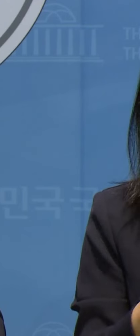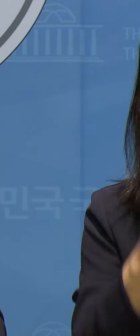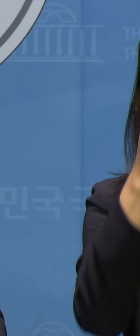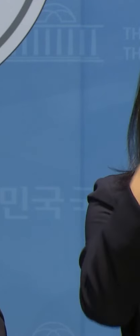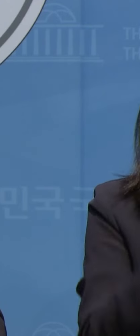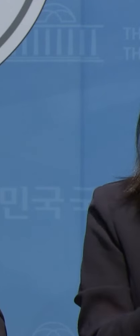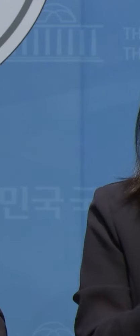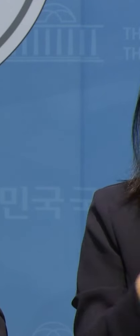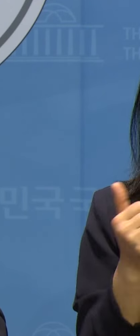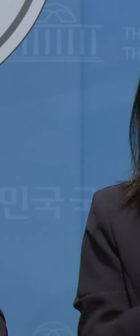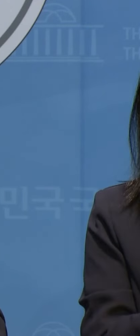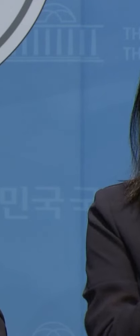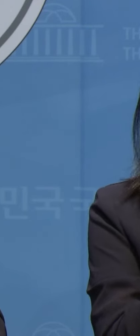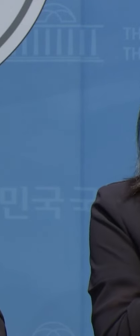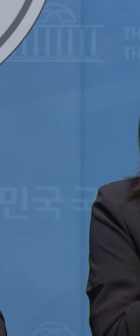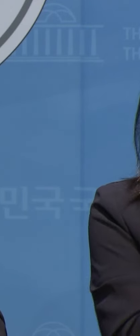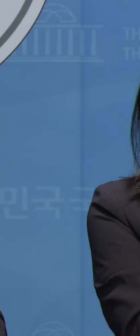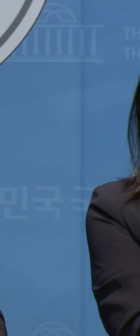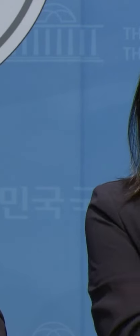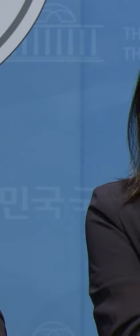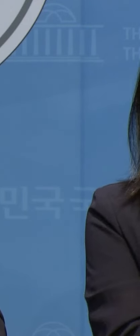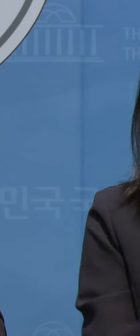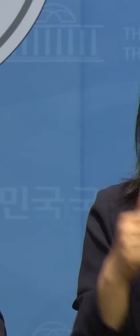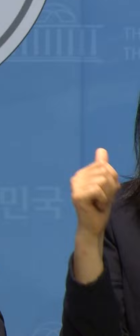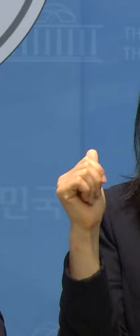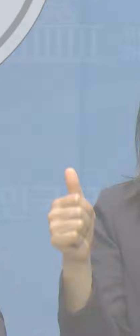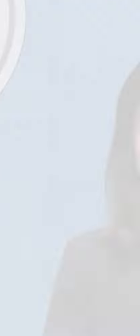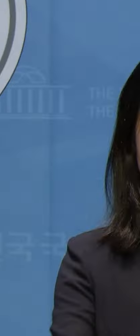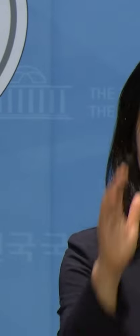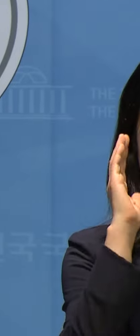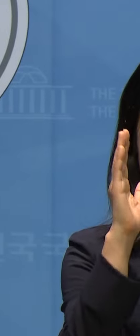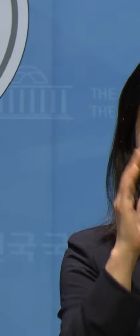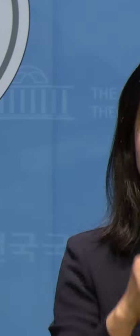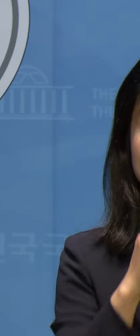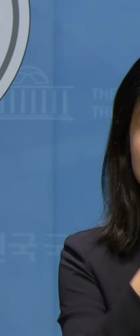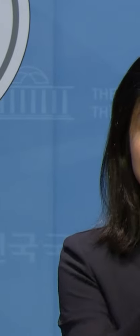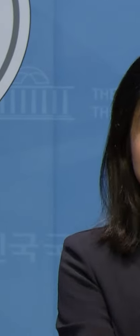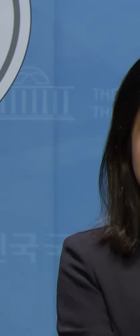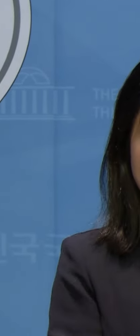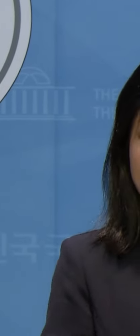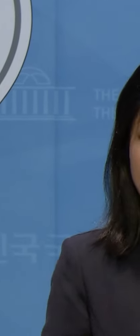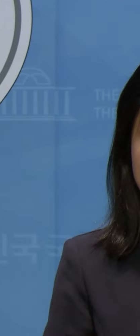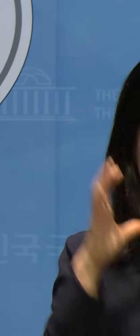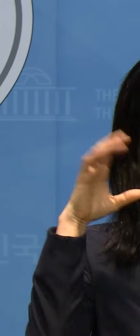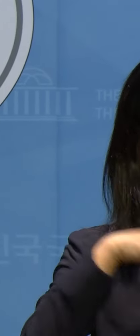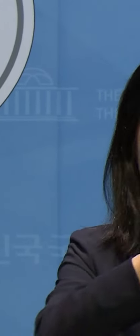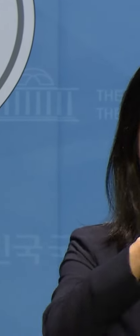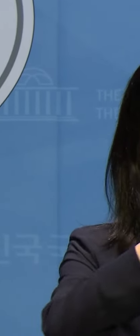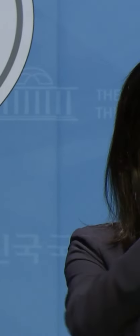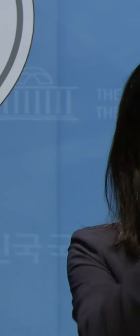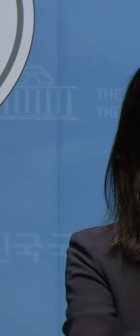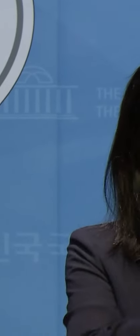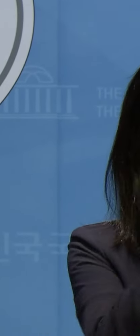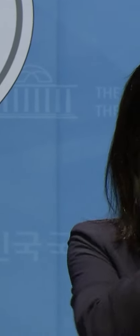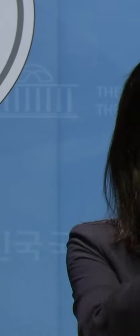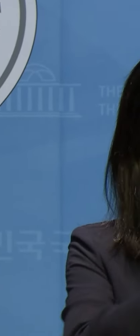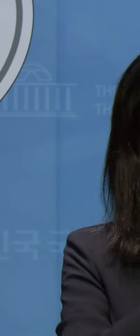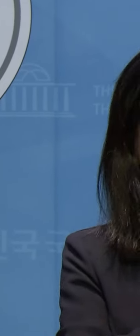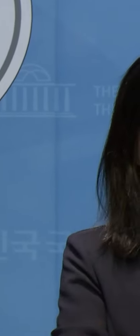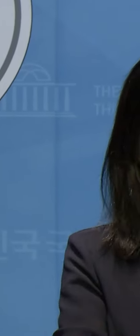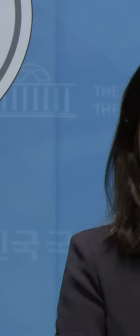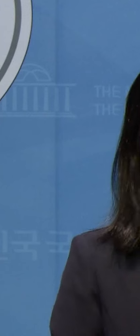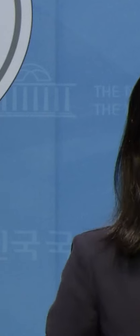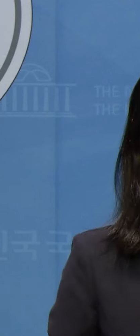영력을 고의적으로 침탈하는 것이 됩니다 민주당은 청문회가 아니라 수사를 받아야